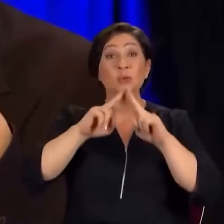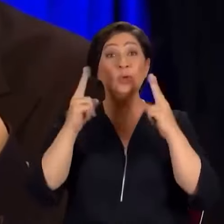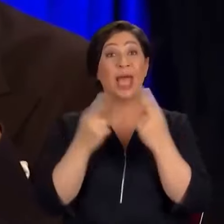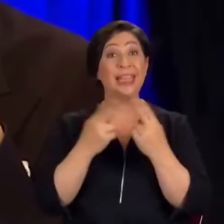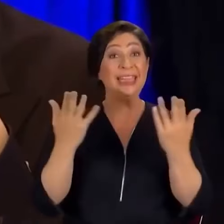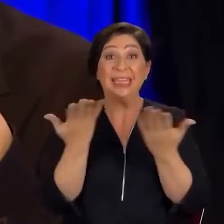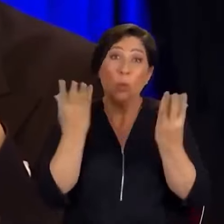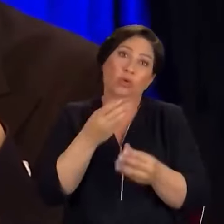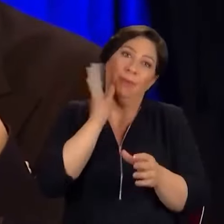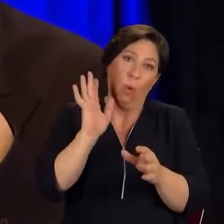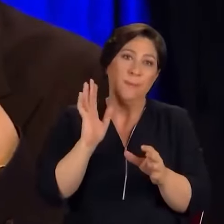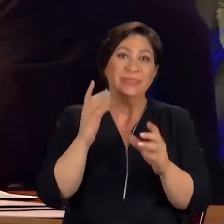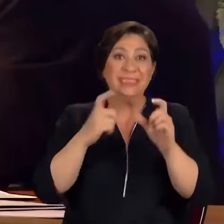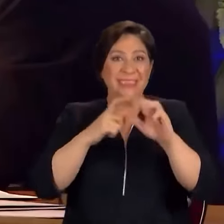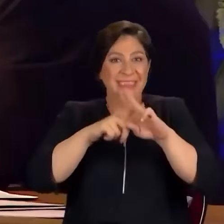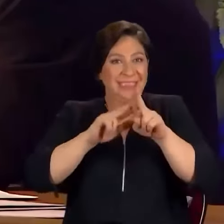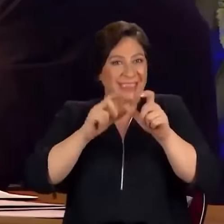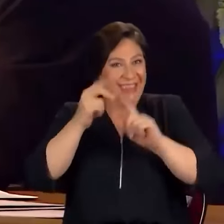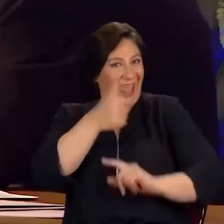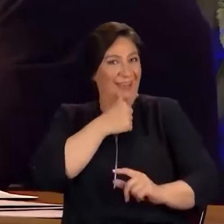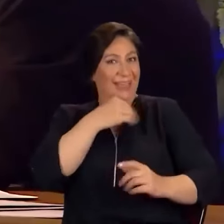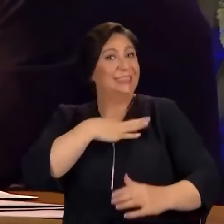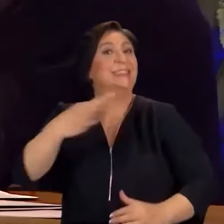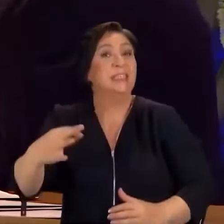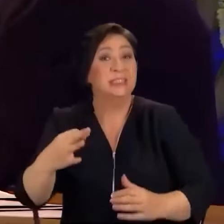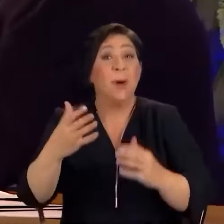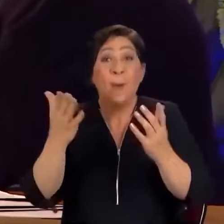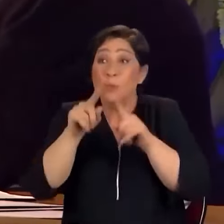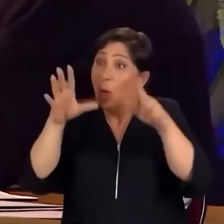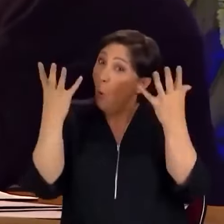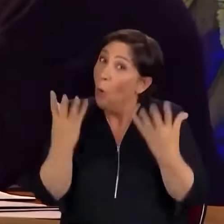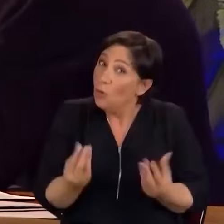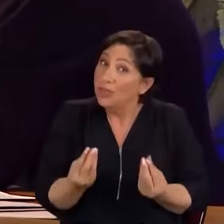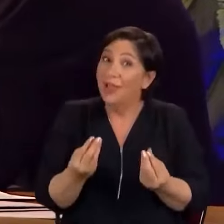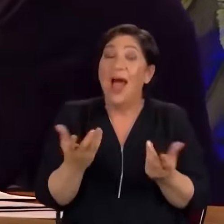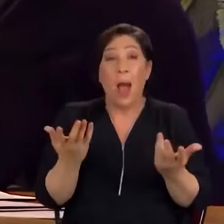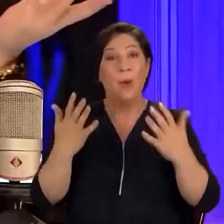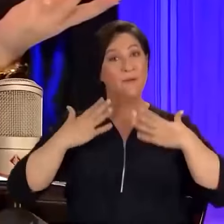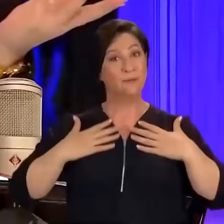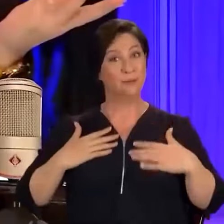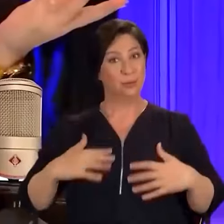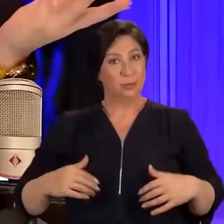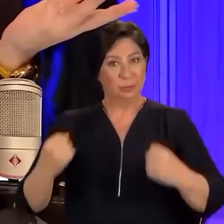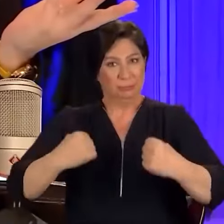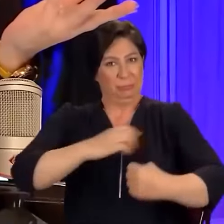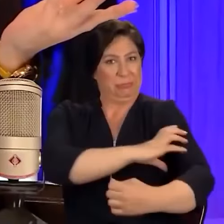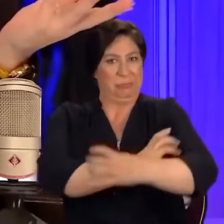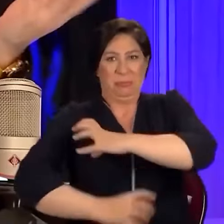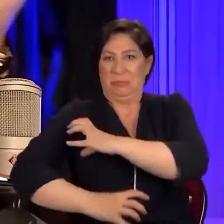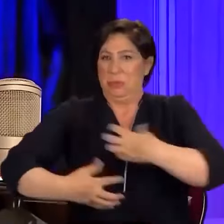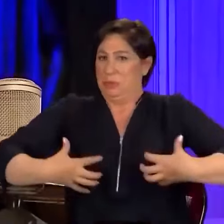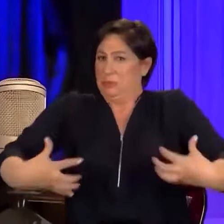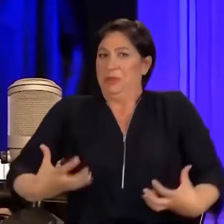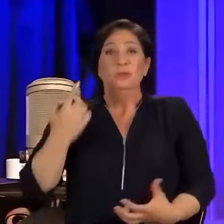en seksi erkeği seçildim ama bütün bunlar olurken mesela hiç vücudumu geliştirmeyi